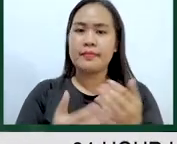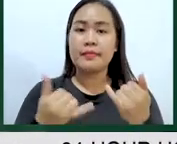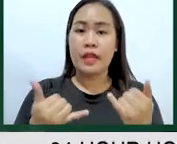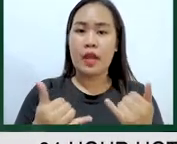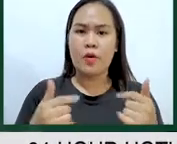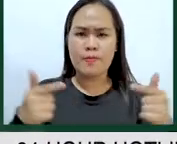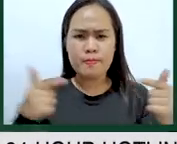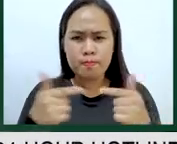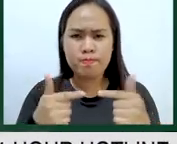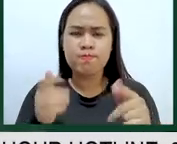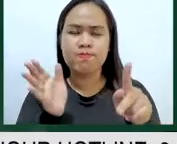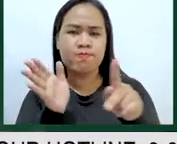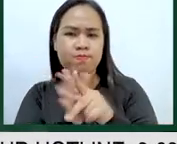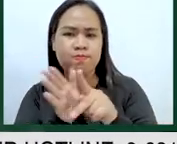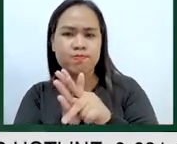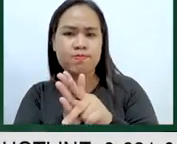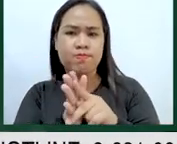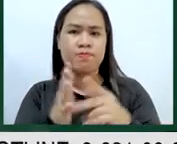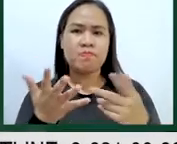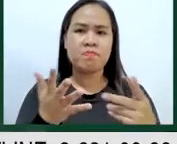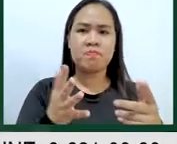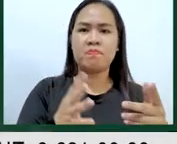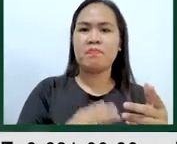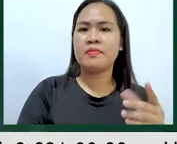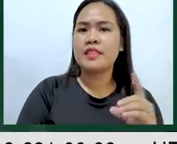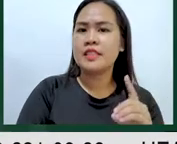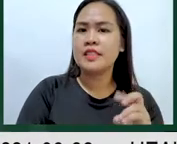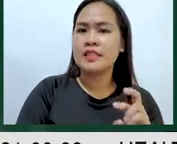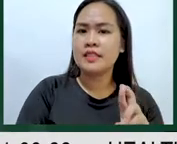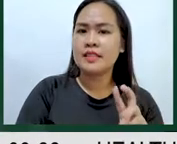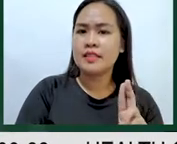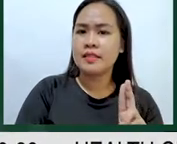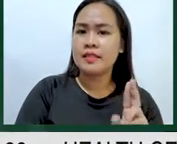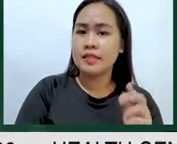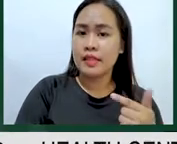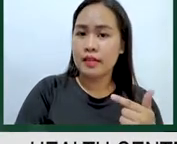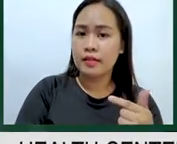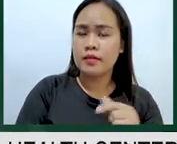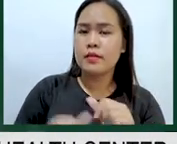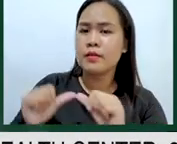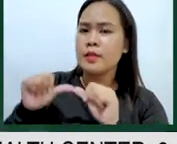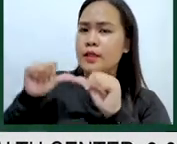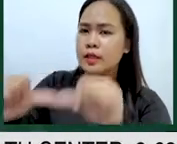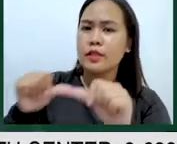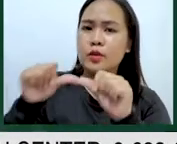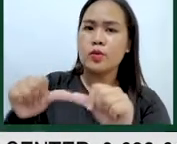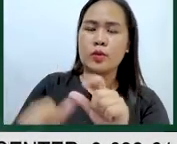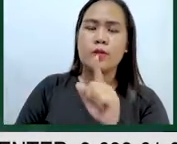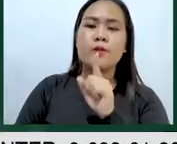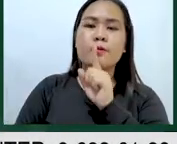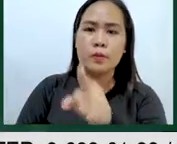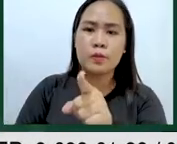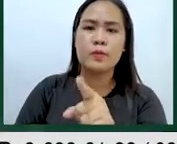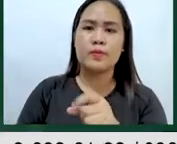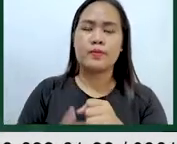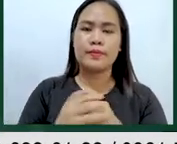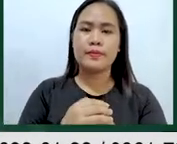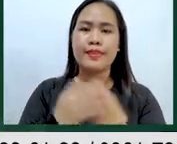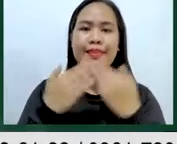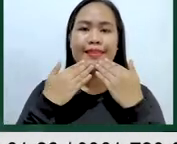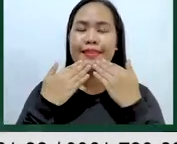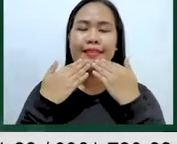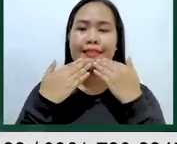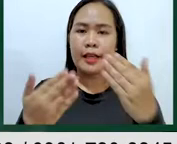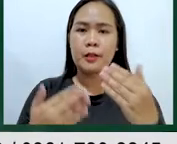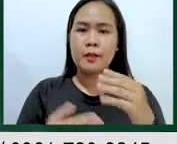laban namin sa illegal na droga ay tuloy-tuloy pa rin. So salamat din sa ating security force, no, sa ating Philippine National